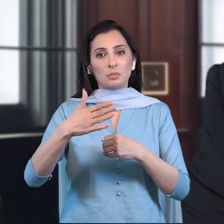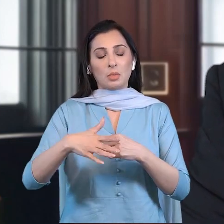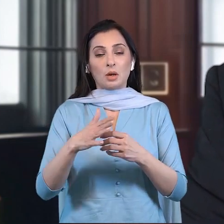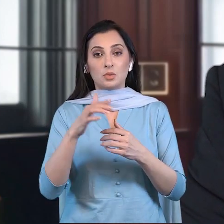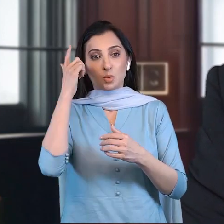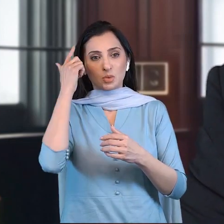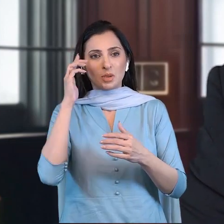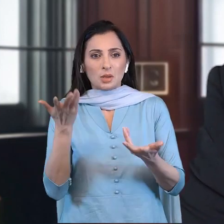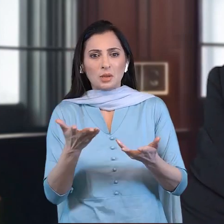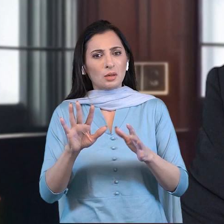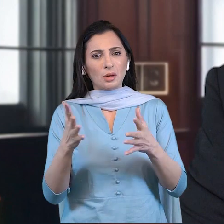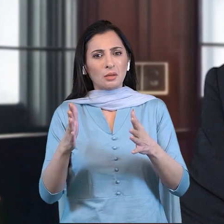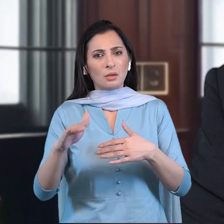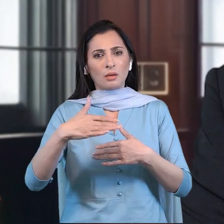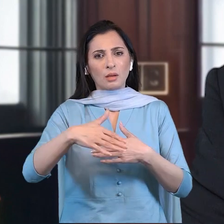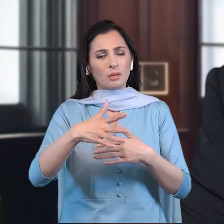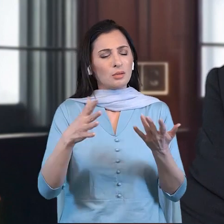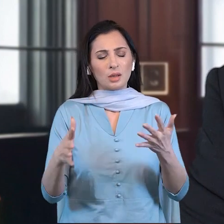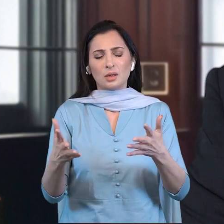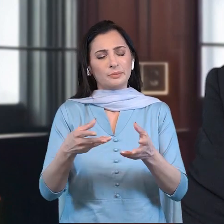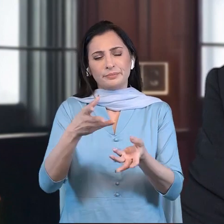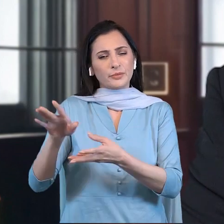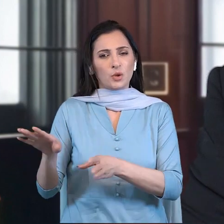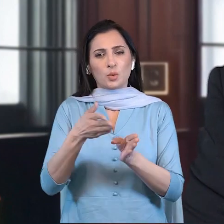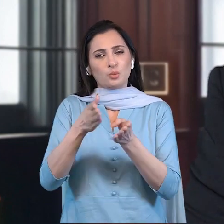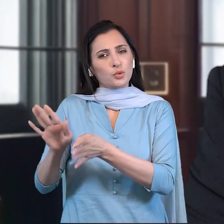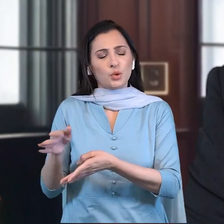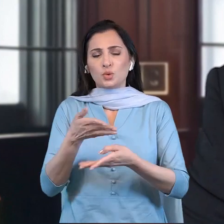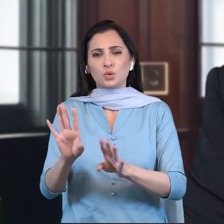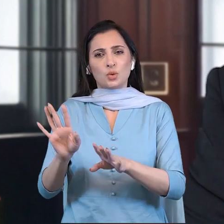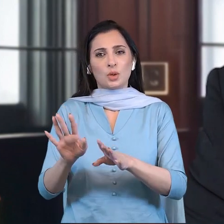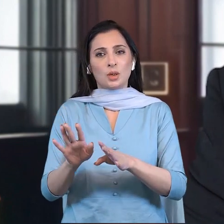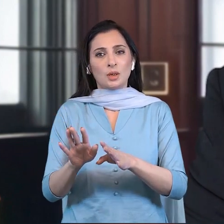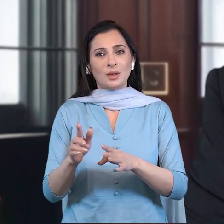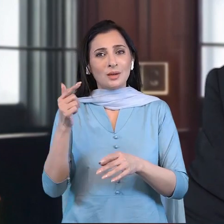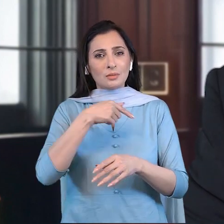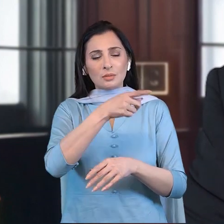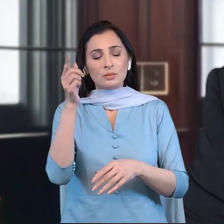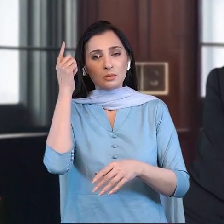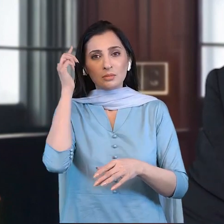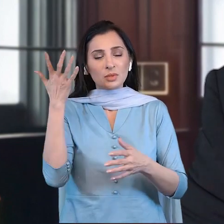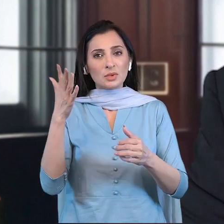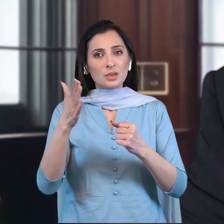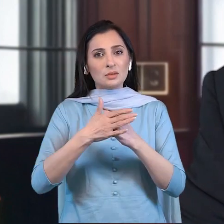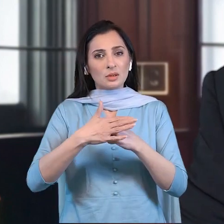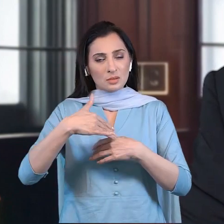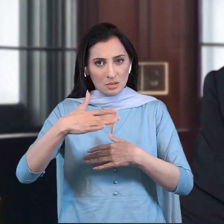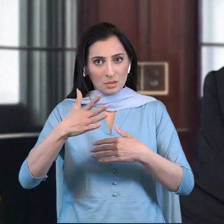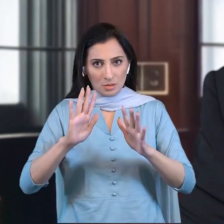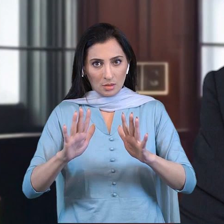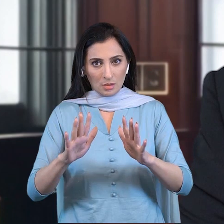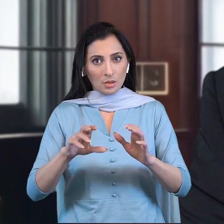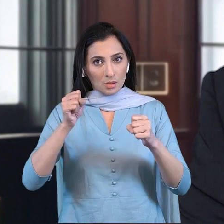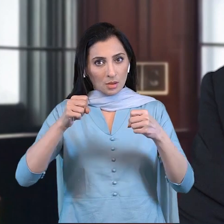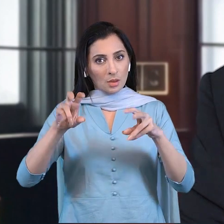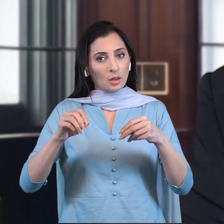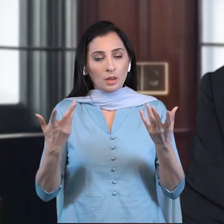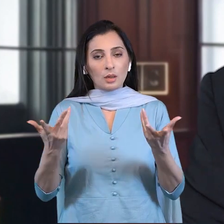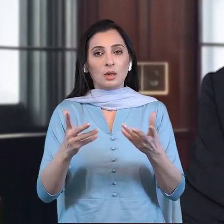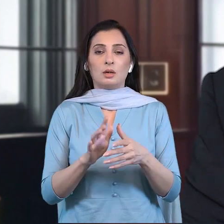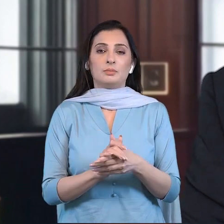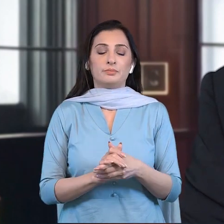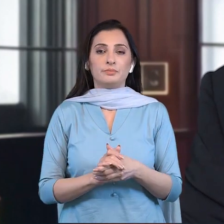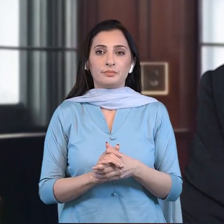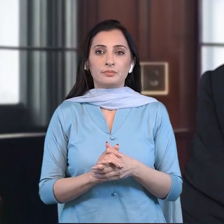ایک چیز مذہب نے بھی دی ہوئی ہے اور ہمارے ایگریمنٹ میں بھی شامل ہے اور نکاح نامے میں بھی شامل ہے، تو اٹ شوڈ بھی، یہ دینی